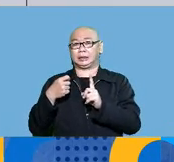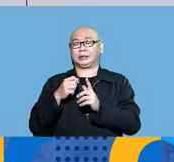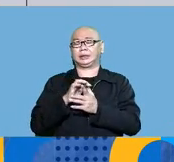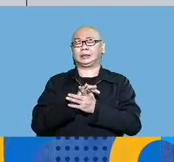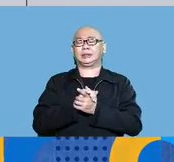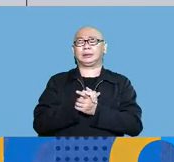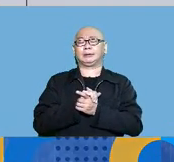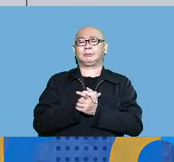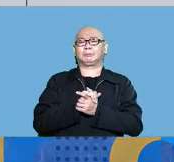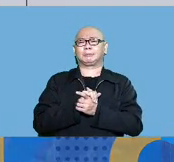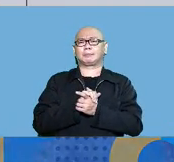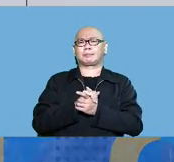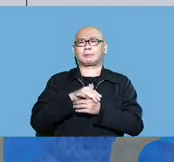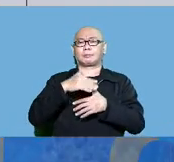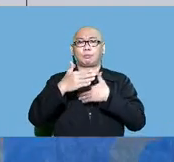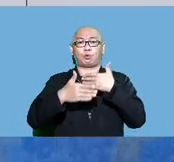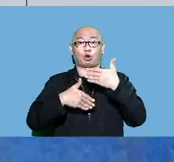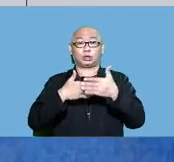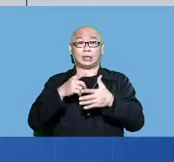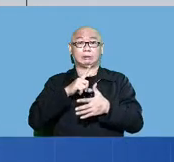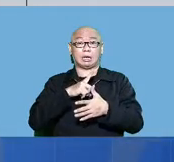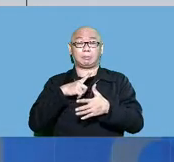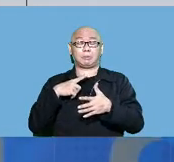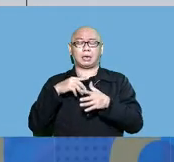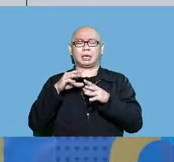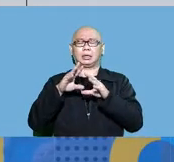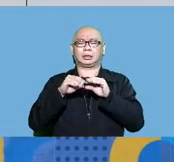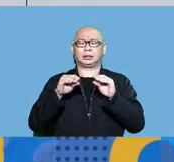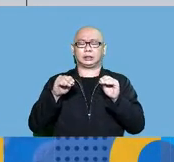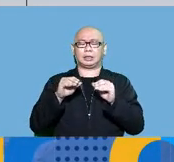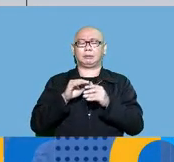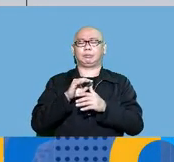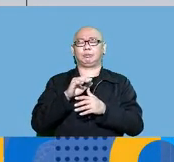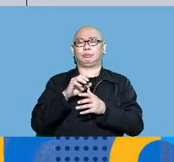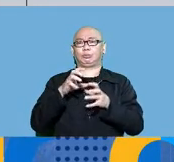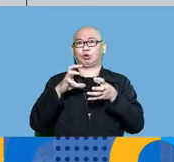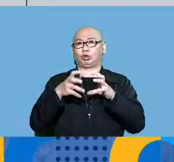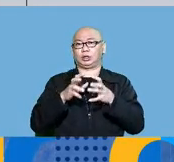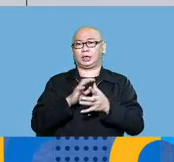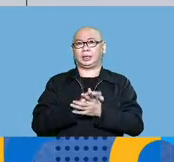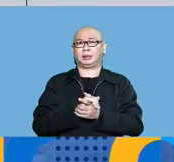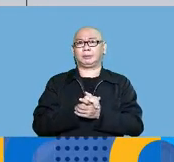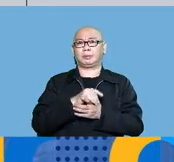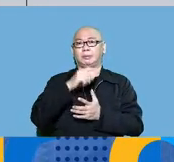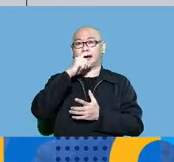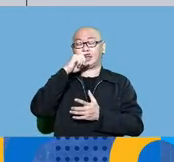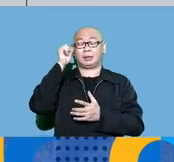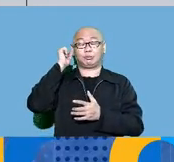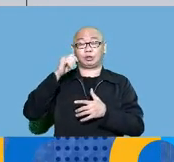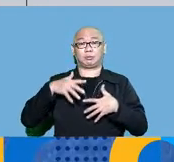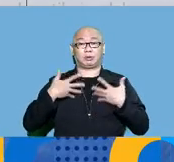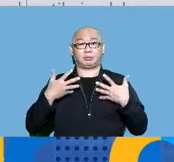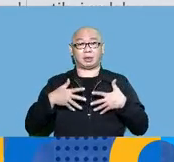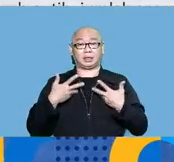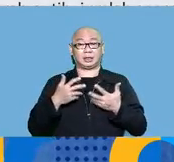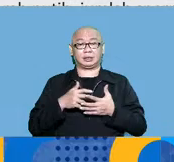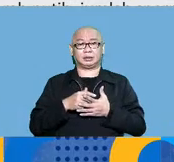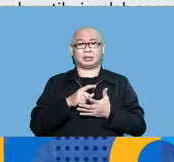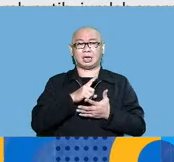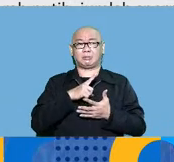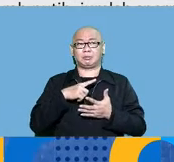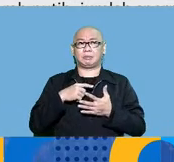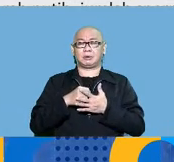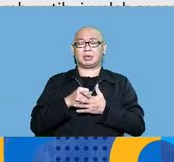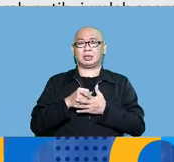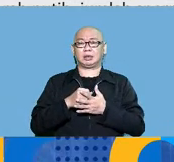proses selama mereka bekerja mengerjakan proyek. Bapak Ibu yang berbahagia, selama